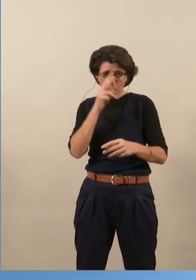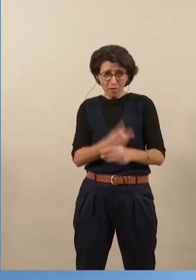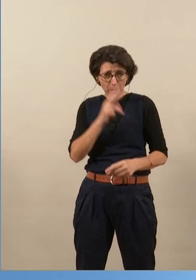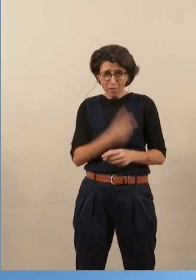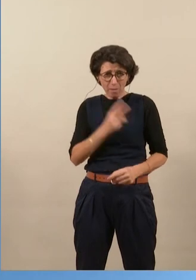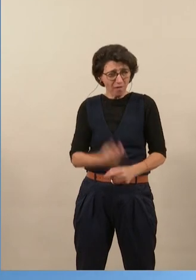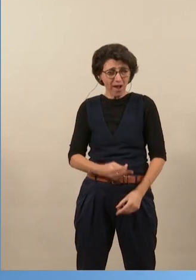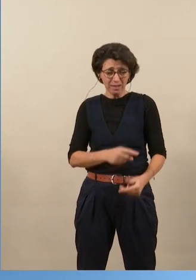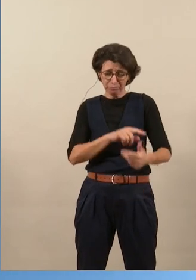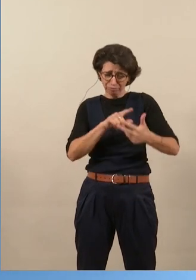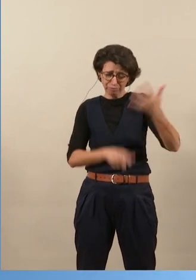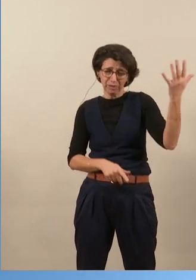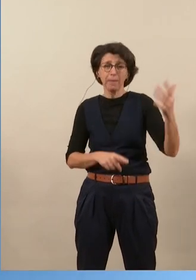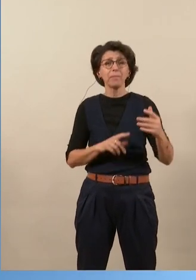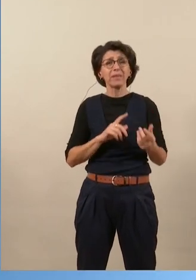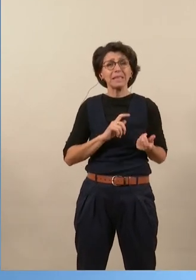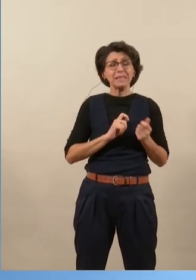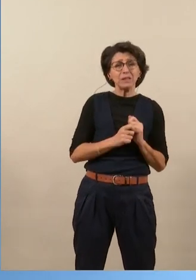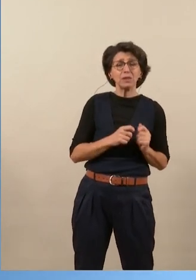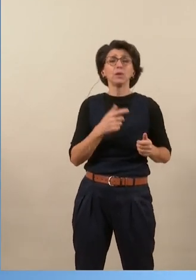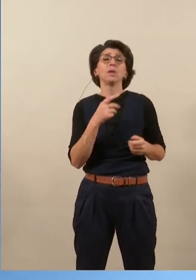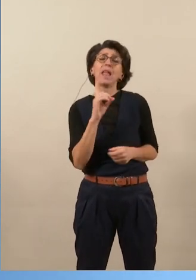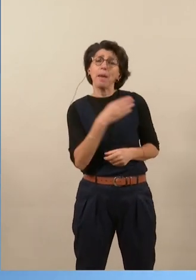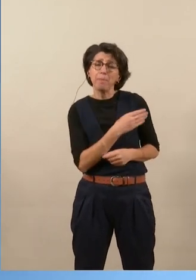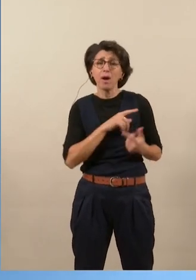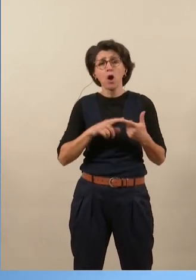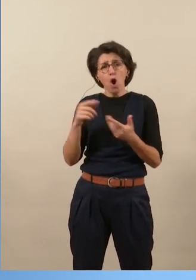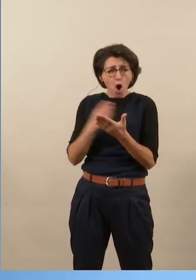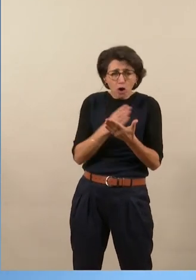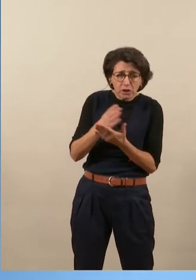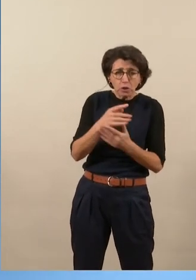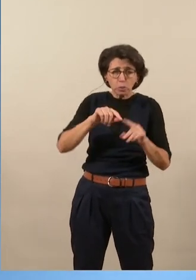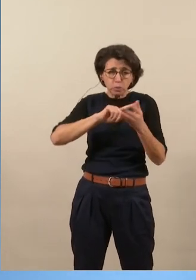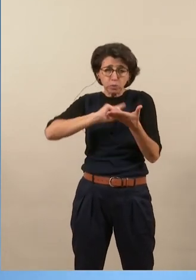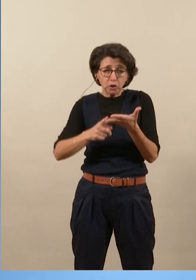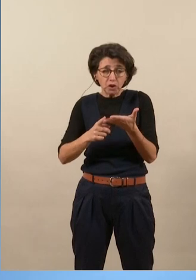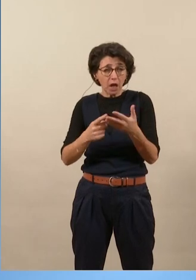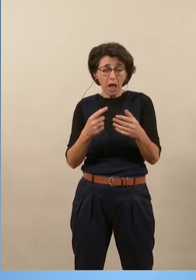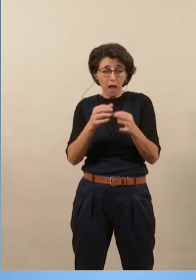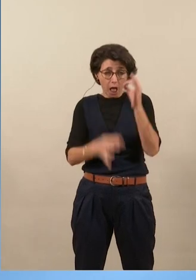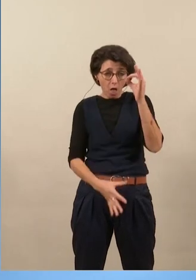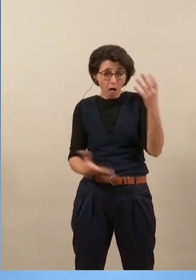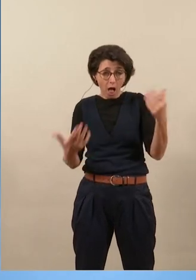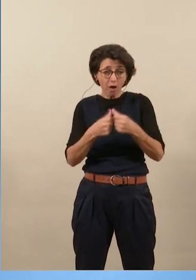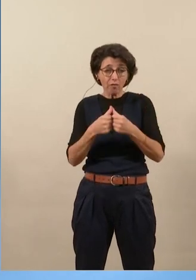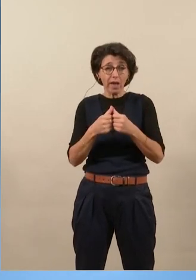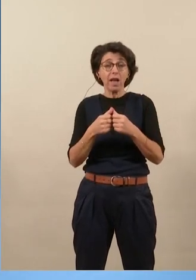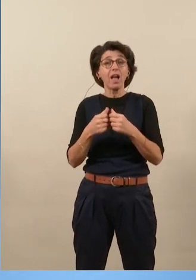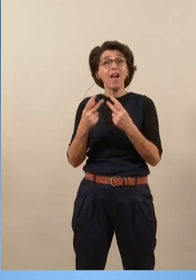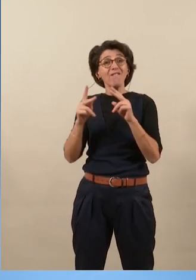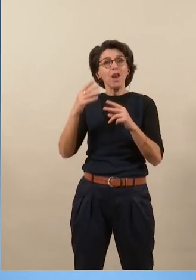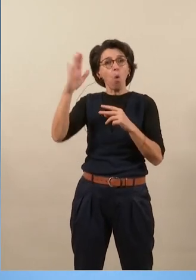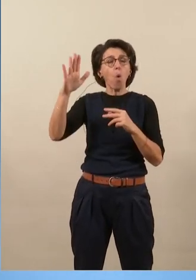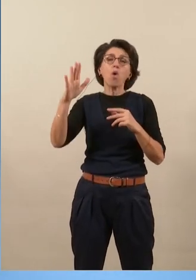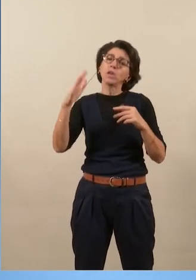modificative et ces orientations budgétaires vont aggraver encore l'écart euh qui sépare Grenoble de la moyenne des des